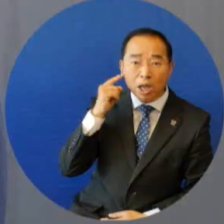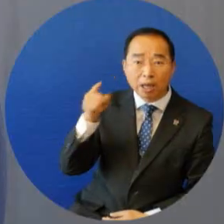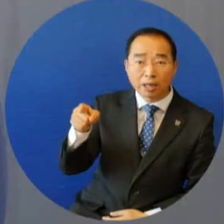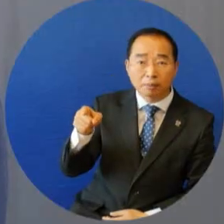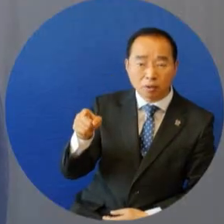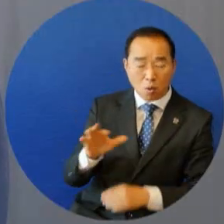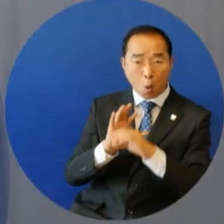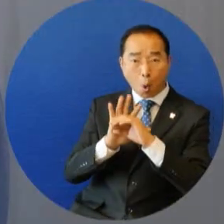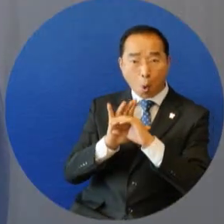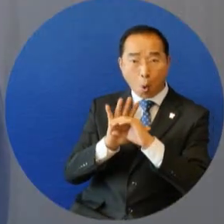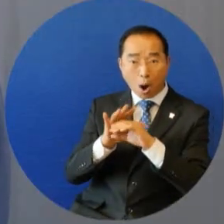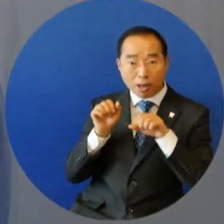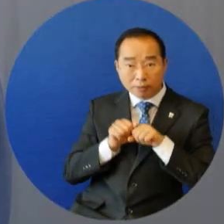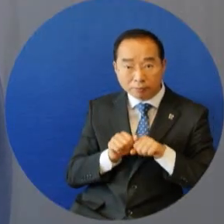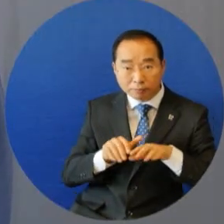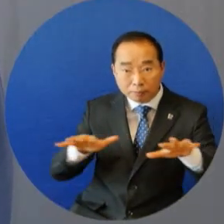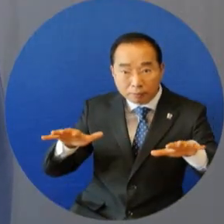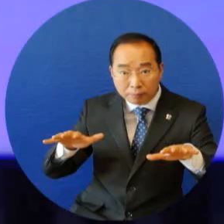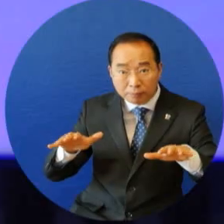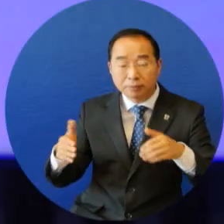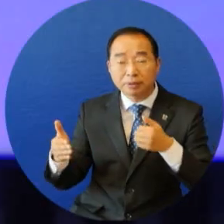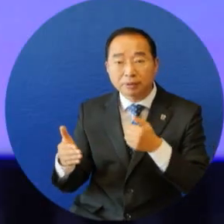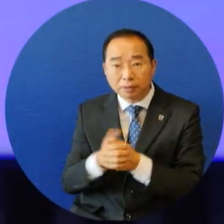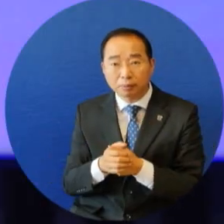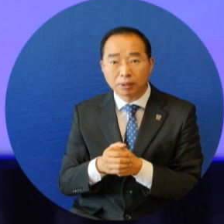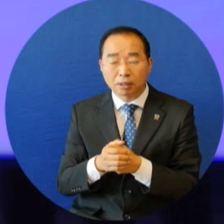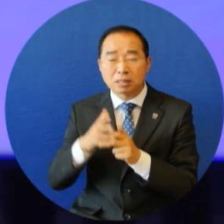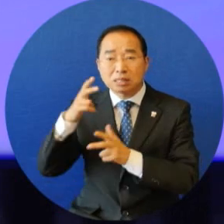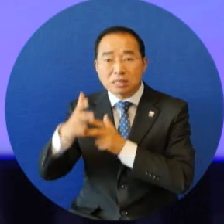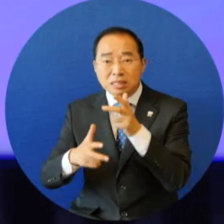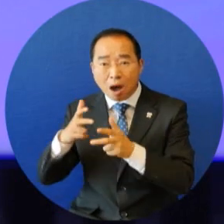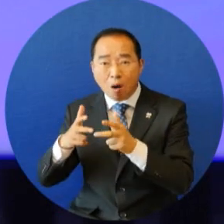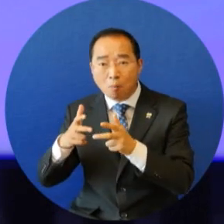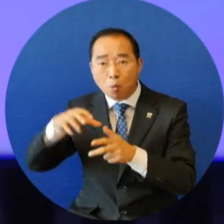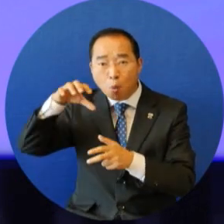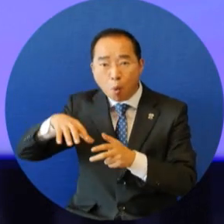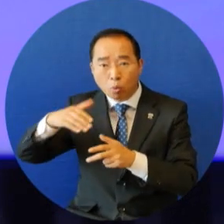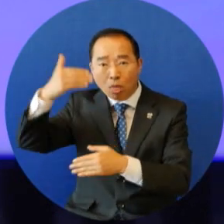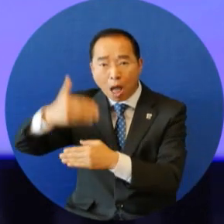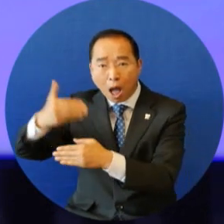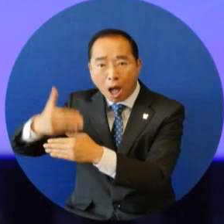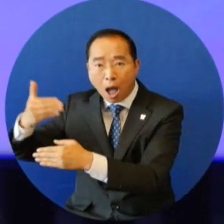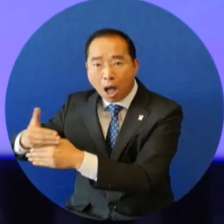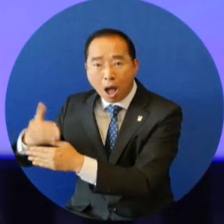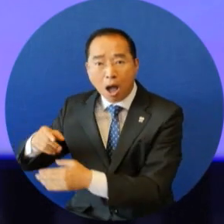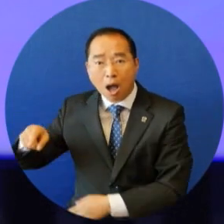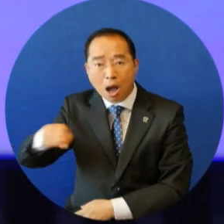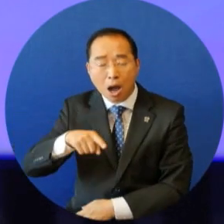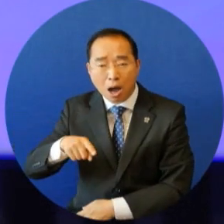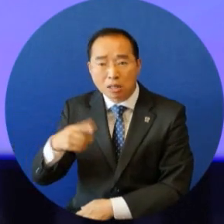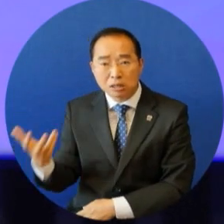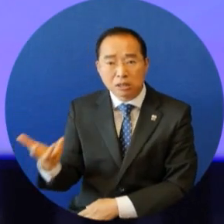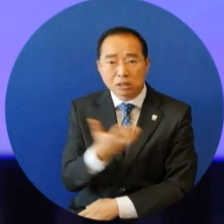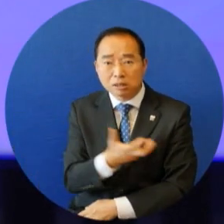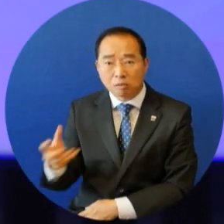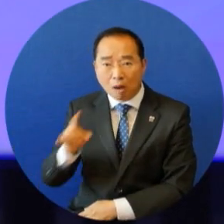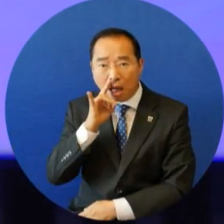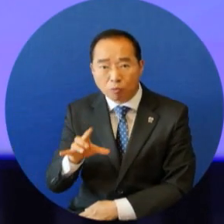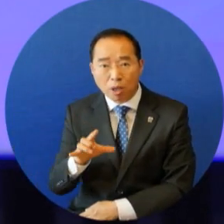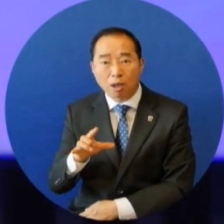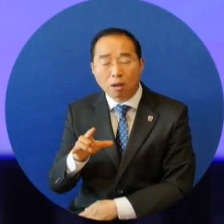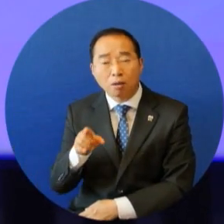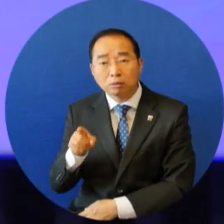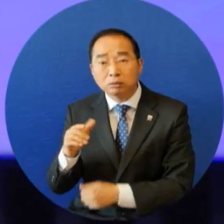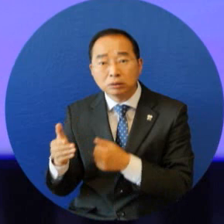그러냐면 코로나19로 인해서 우선 산업장들이 폐쇄되고 뭐 럭다운, 셧다운해서 뭐 이동도